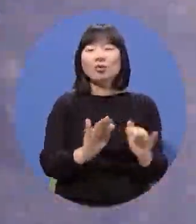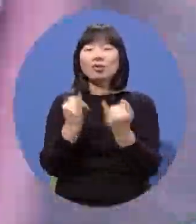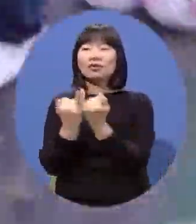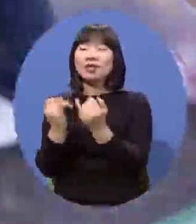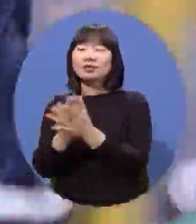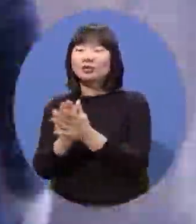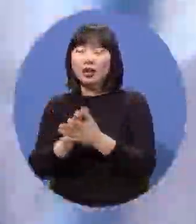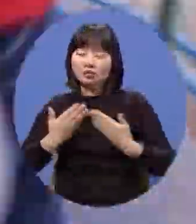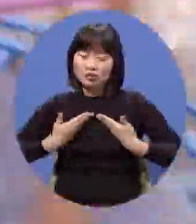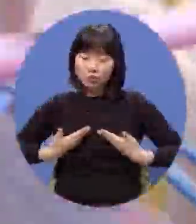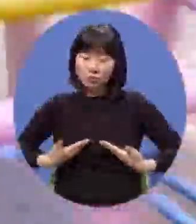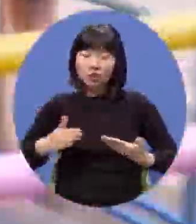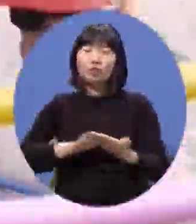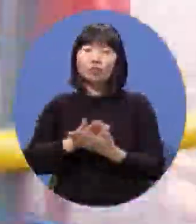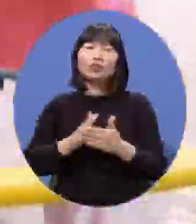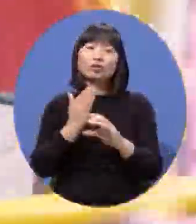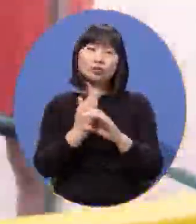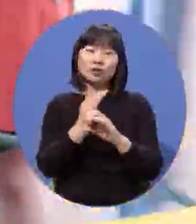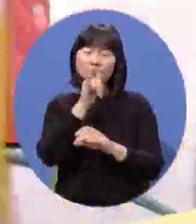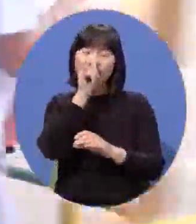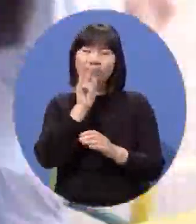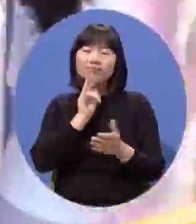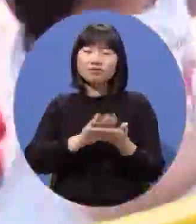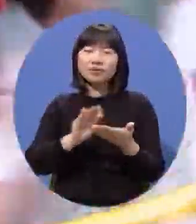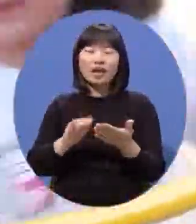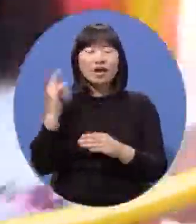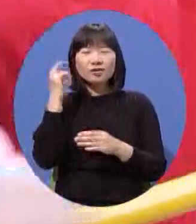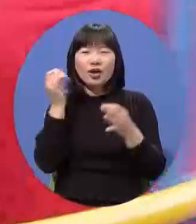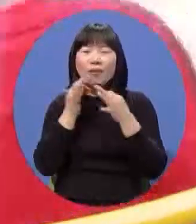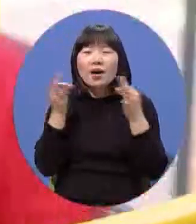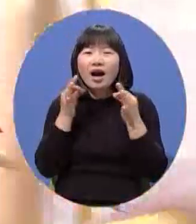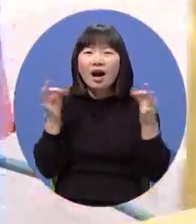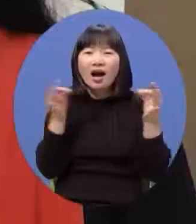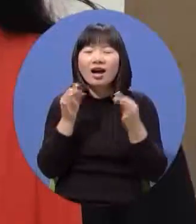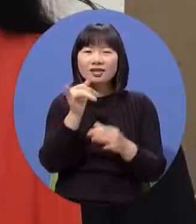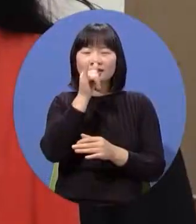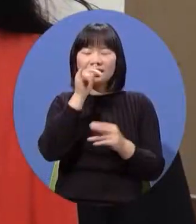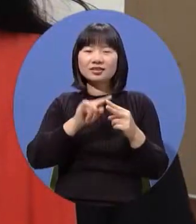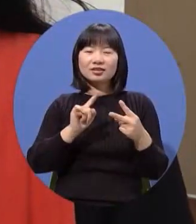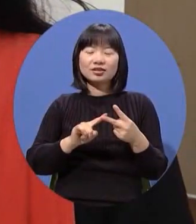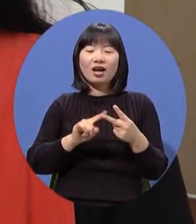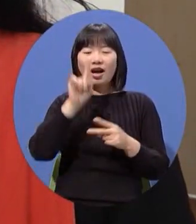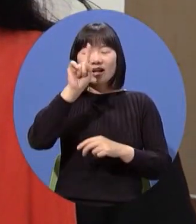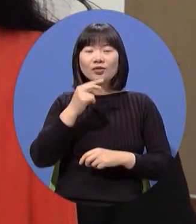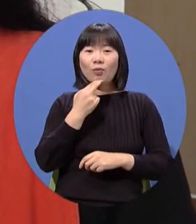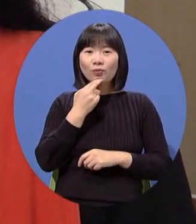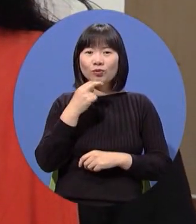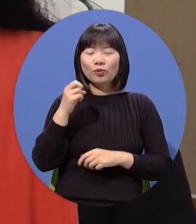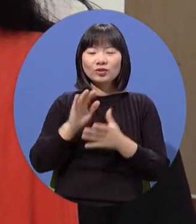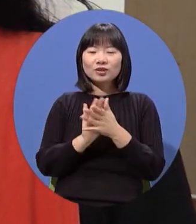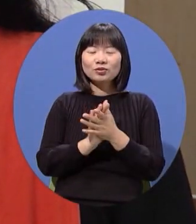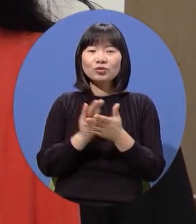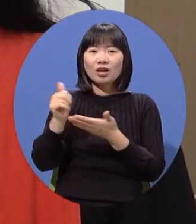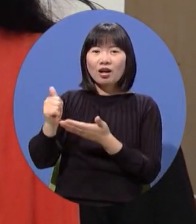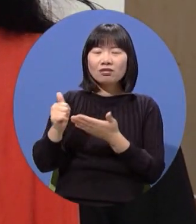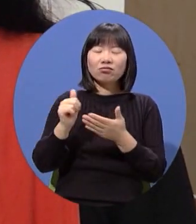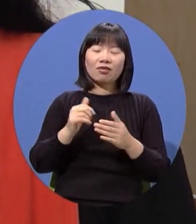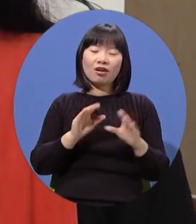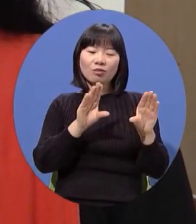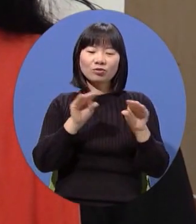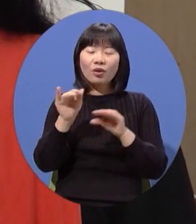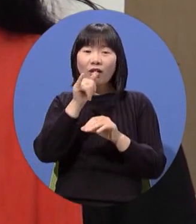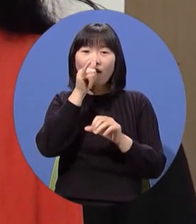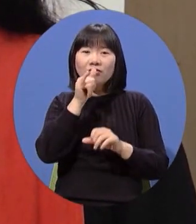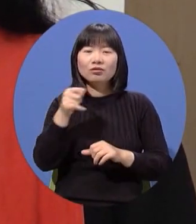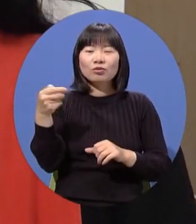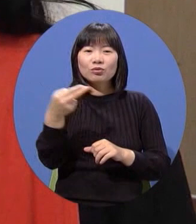여자친구들이랑 조용조용한 놀이 위주로 많이 하고요. 소리를 지르면서 얘기를 한다거나 그런 부분은 전혀 없이 친구들한테 되게 상냥하고